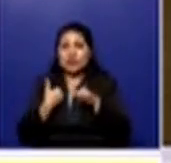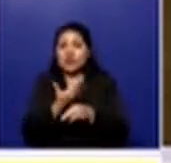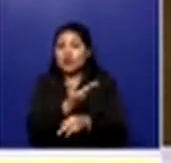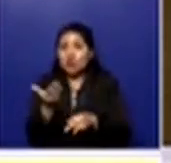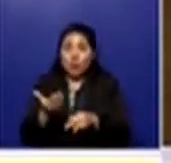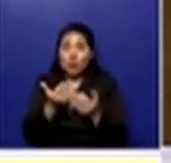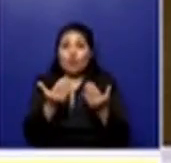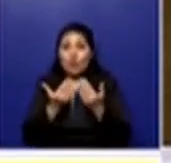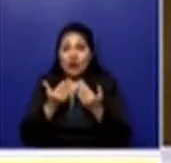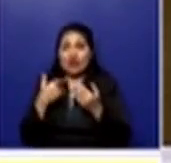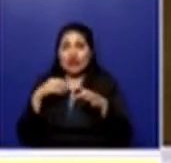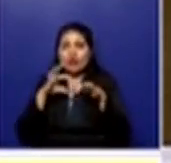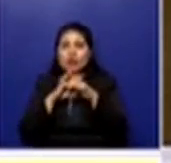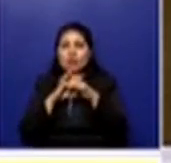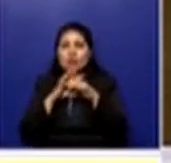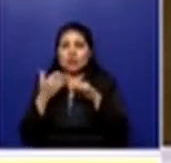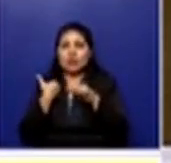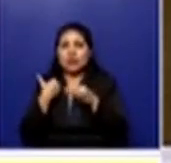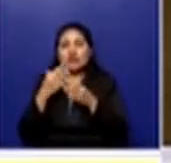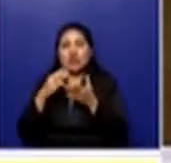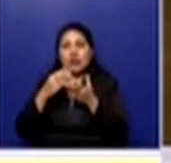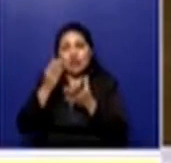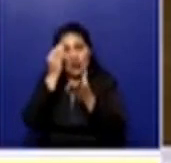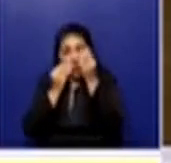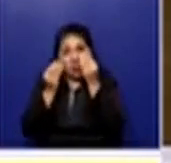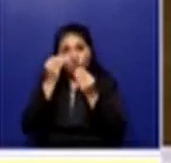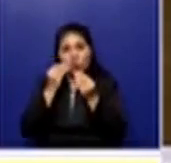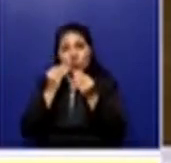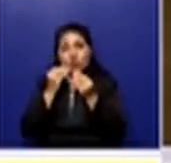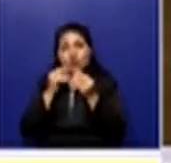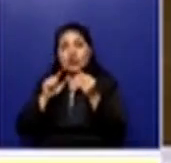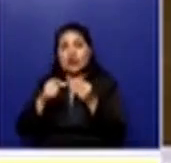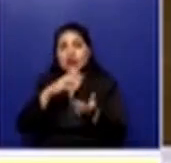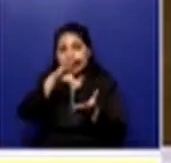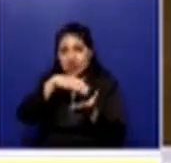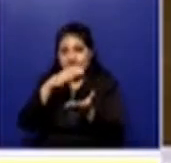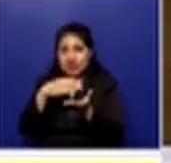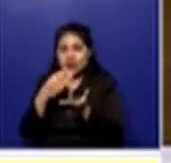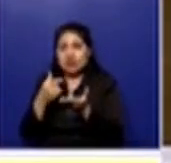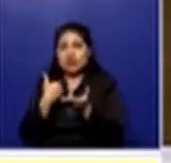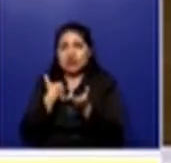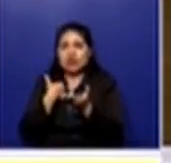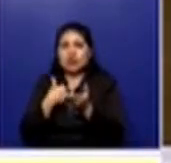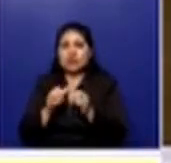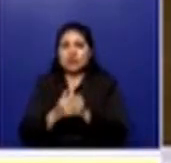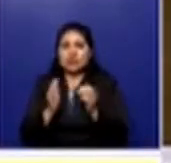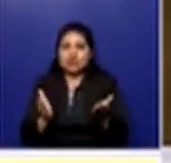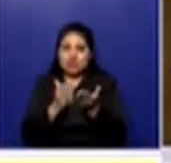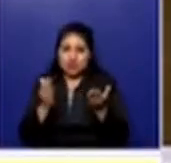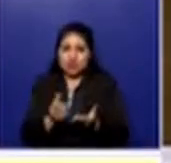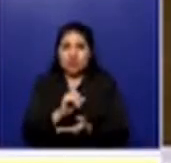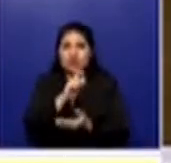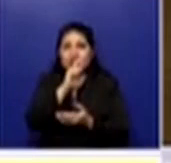ากนะคะเช่นเรื่องของการเรียนรู้ที่ท่านสนับสนุนในการที่เราเปิดบริการใหม่คือ